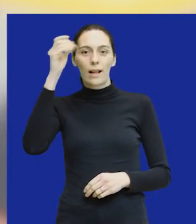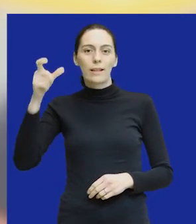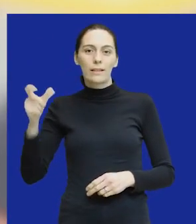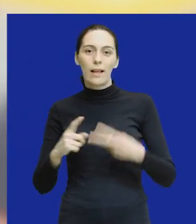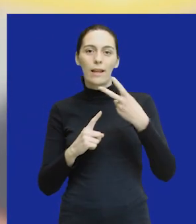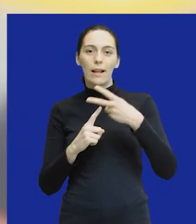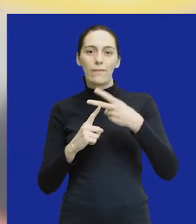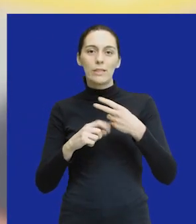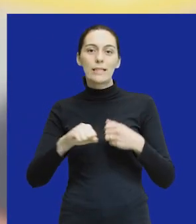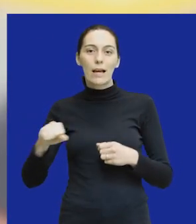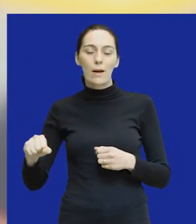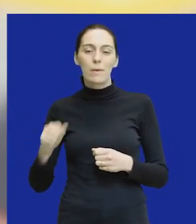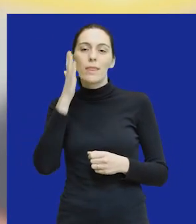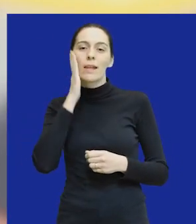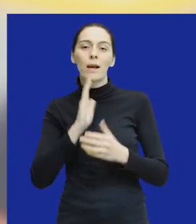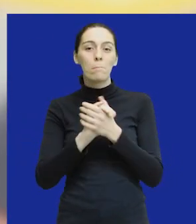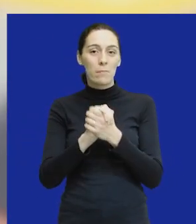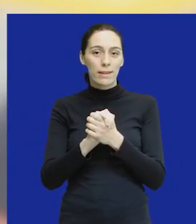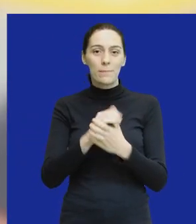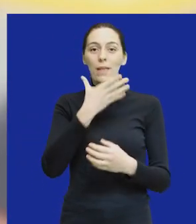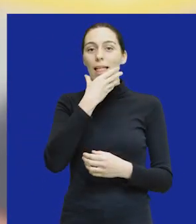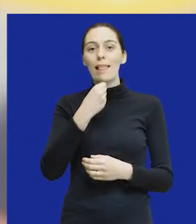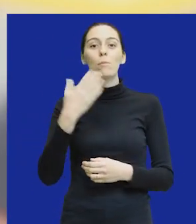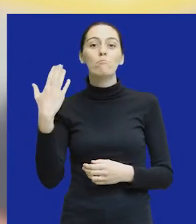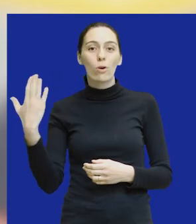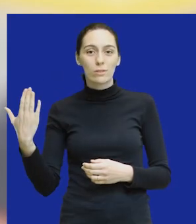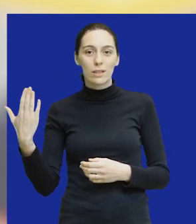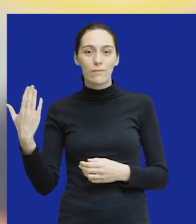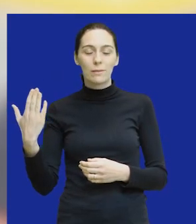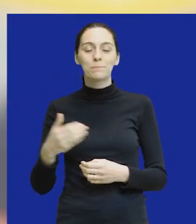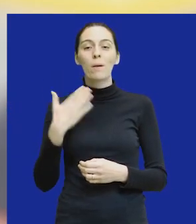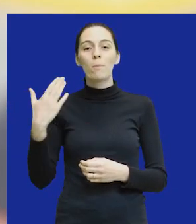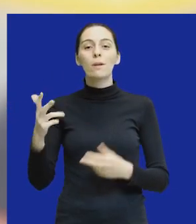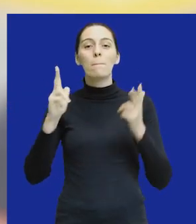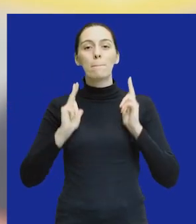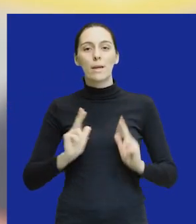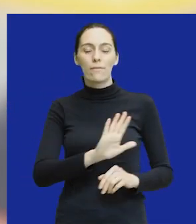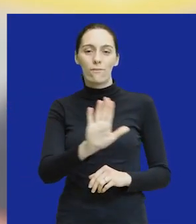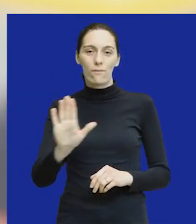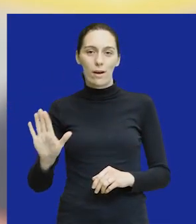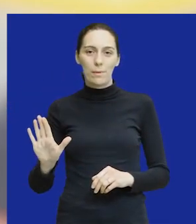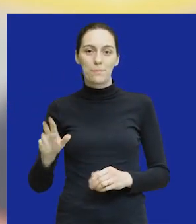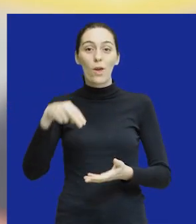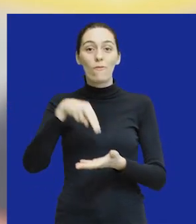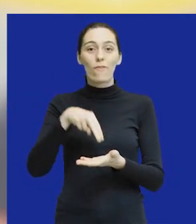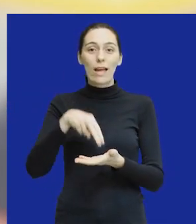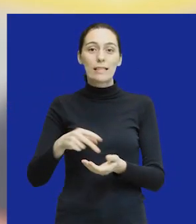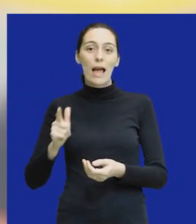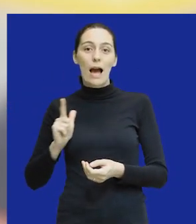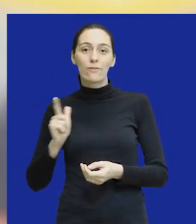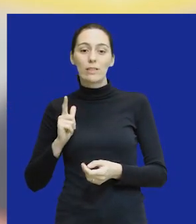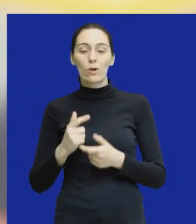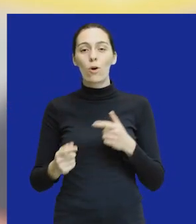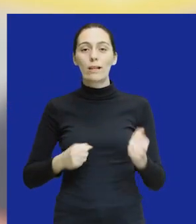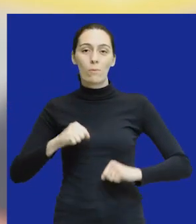Dragi gledatelji televizije Zapad, dragi prijatelji, lijepo vas pozdravljam s pozdravom, mir vama, u veselom